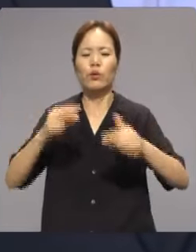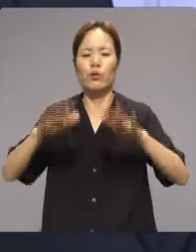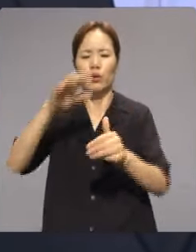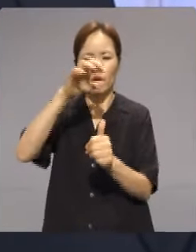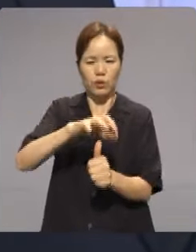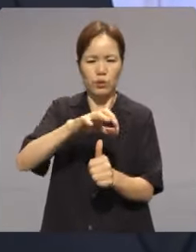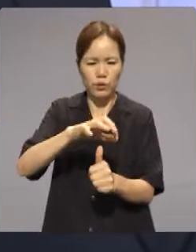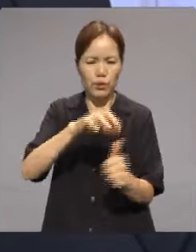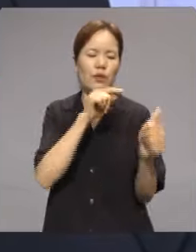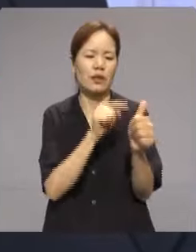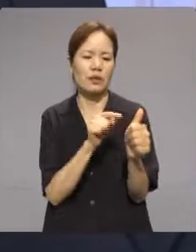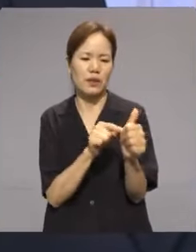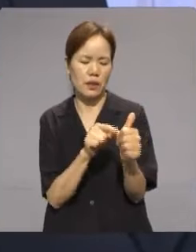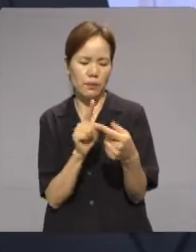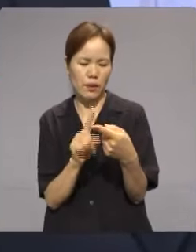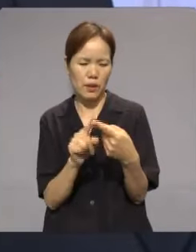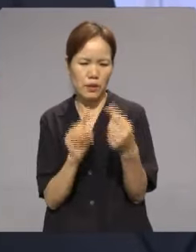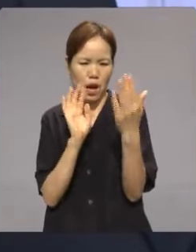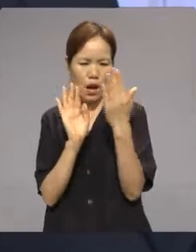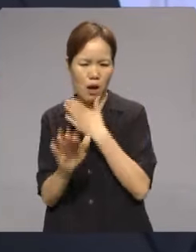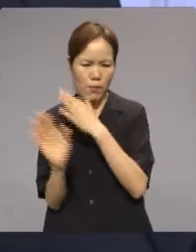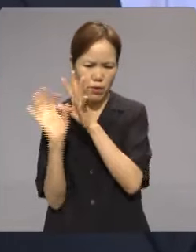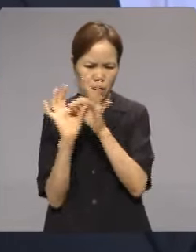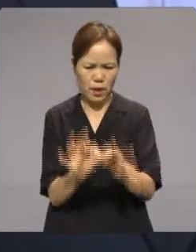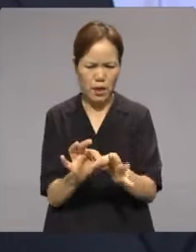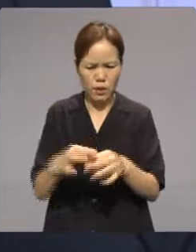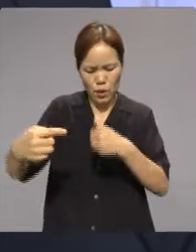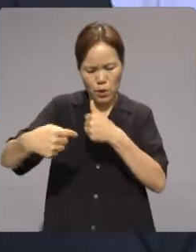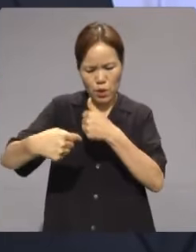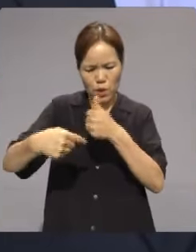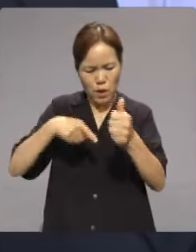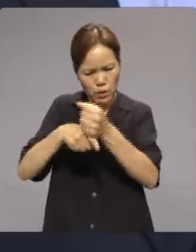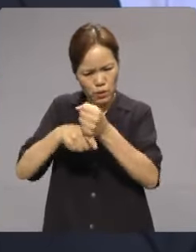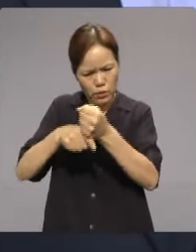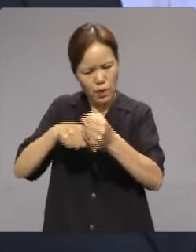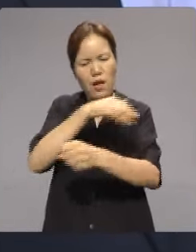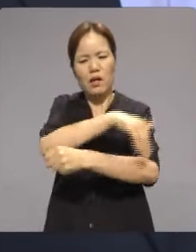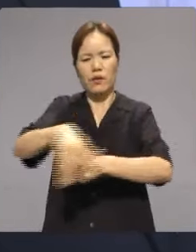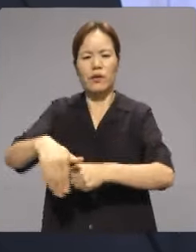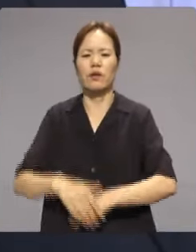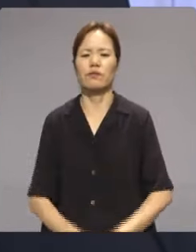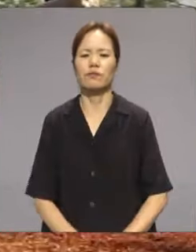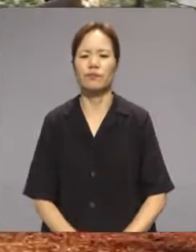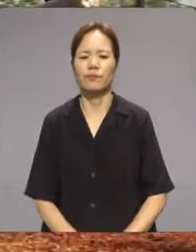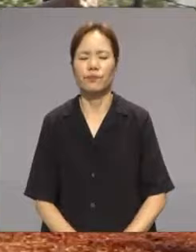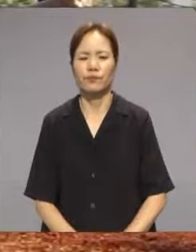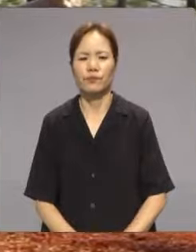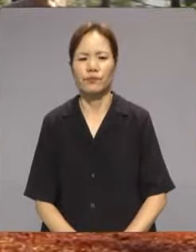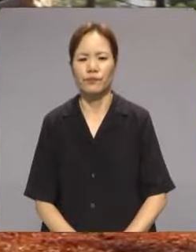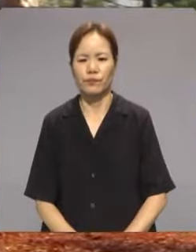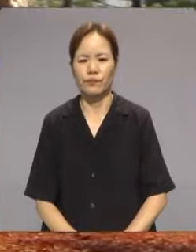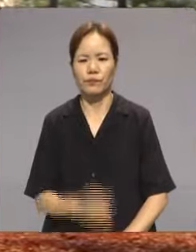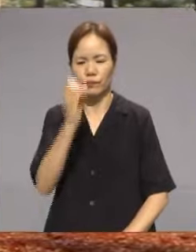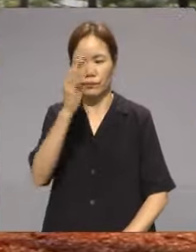오늘 구속된 그 해당 인원에 대해서 앞으로 지속적으로 방 사령부에서 수사를 할 것이며